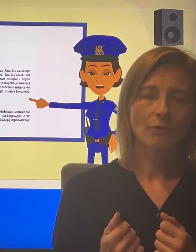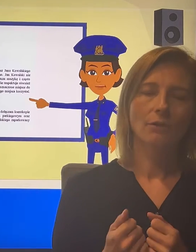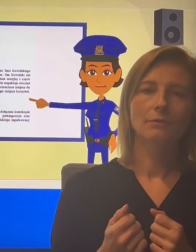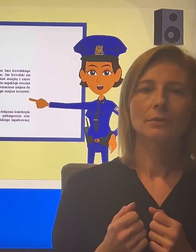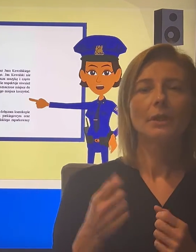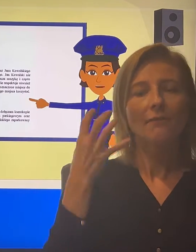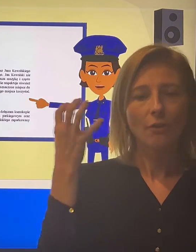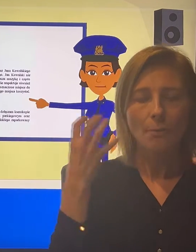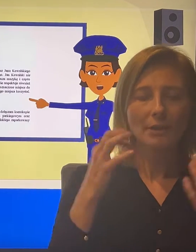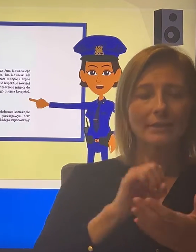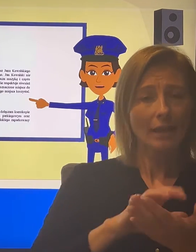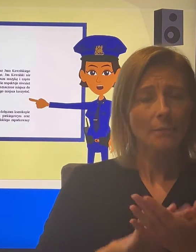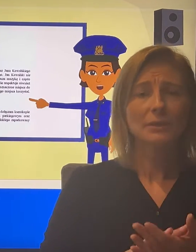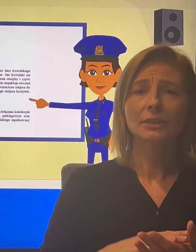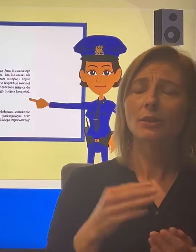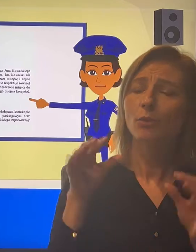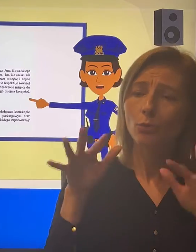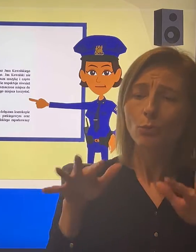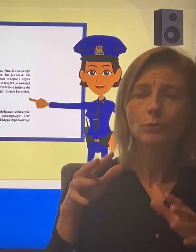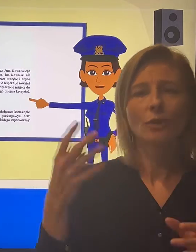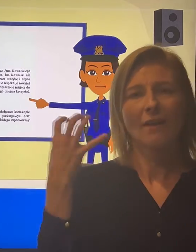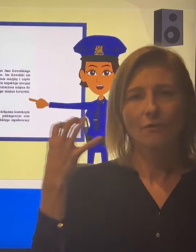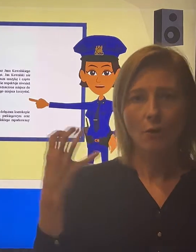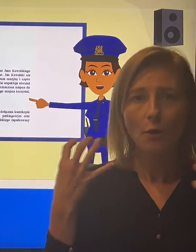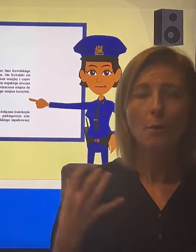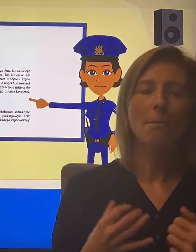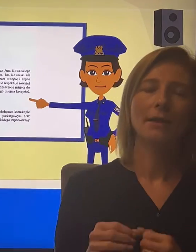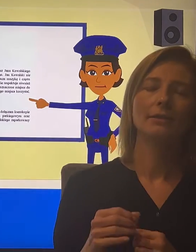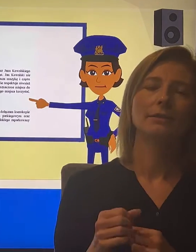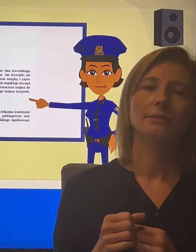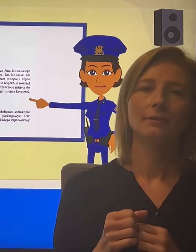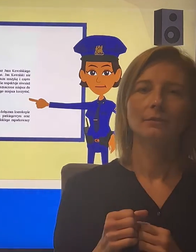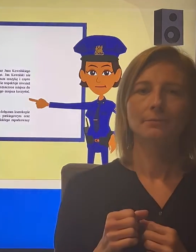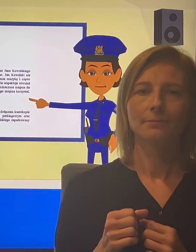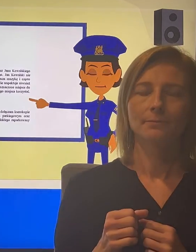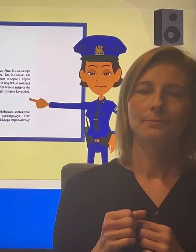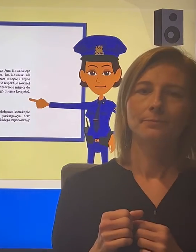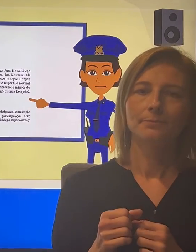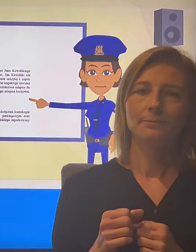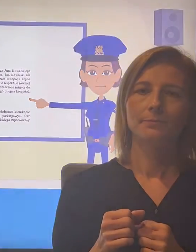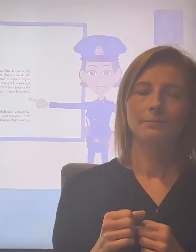zawiadomieniu napisz jak najwięcej informacji na temat przestępstwa, które zgłaszasz.